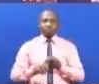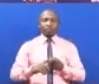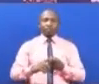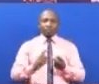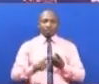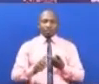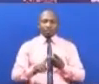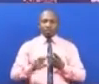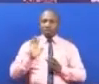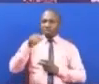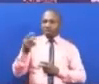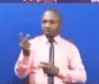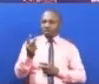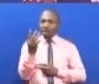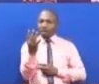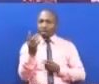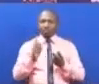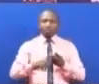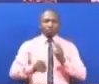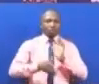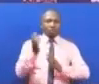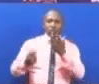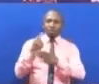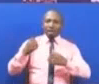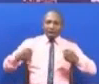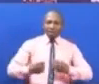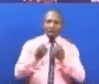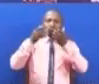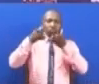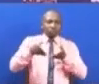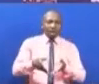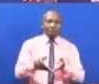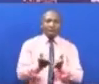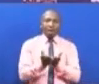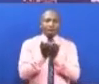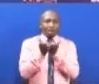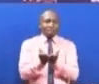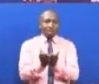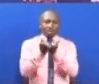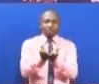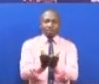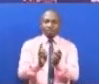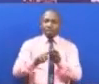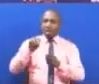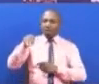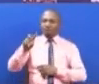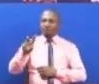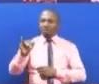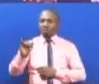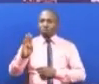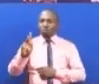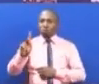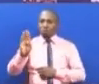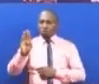Mtazamaji, ni miaka 24 sasa tangu kutokea kwa ajali ya kuzama kwa meli ya MV Bukoba iliyosababisha vifo vya mamia ya wananchi